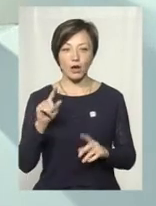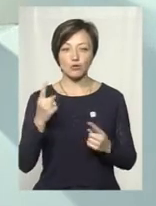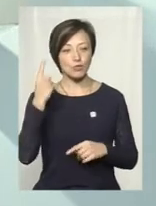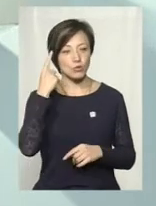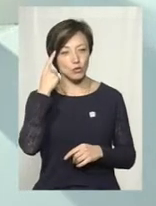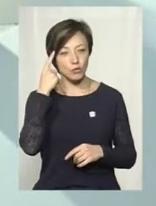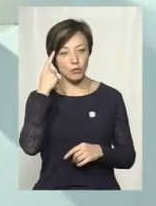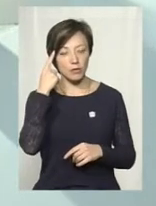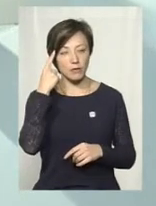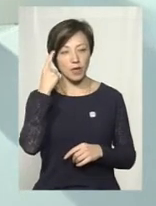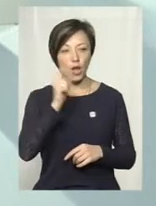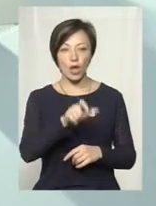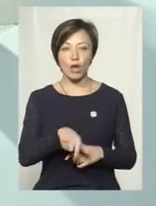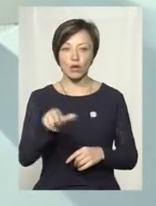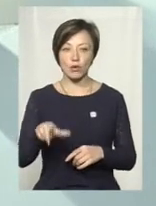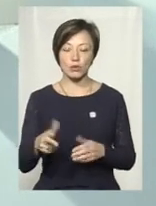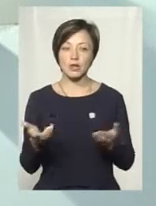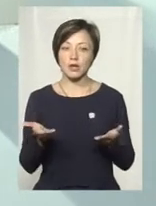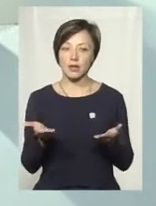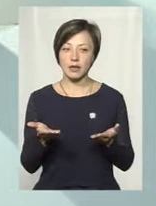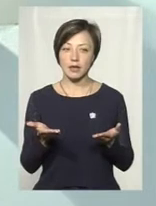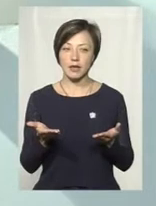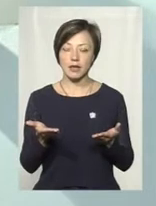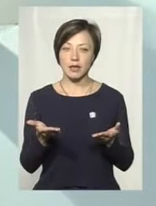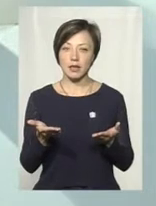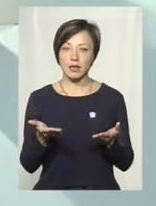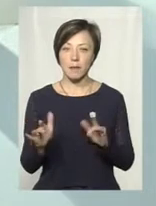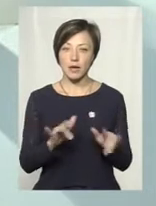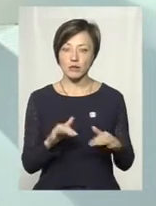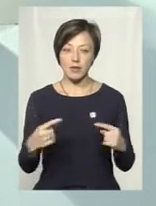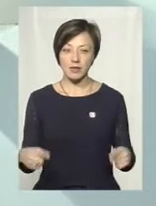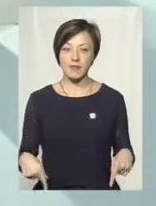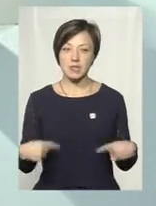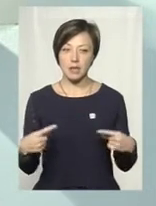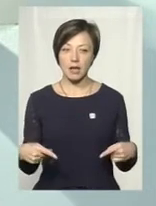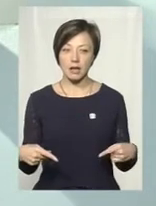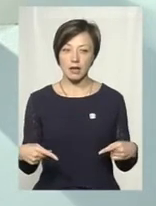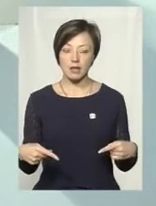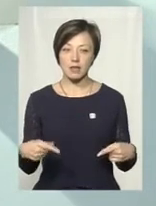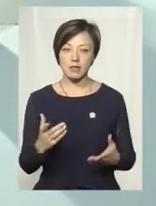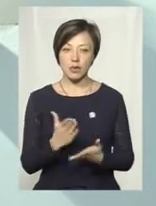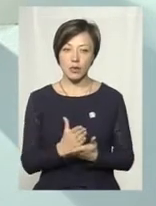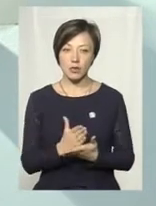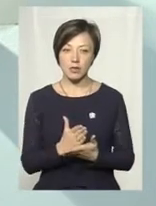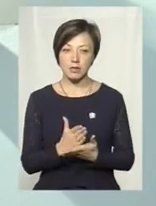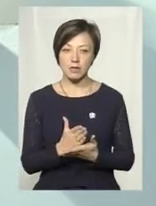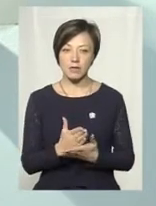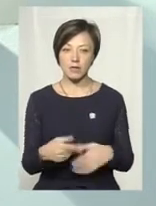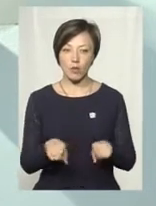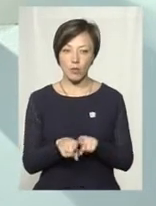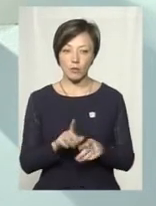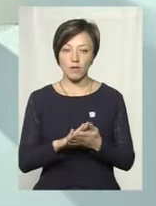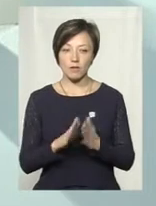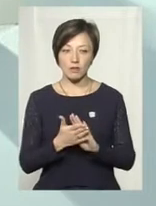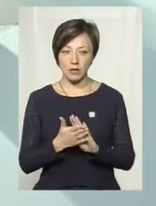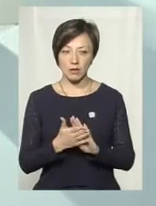що люди, які їздять на колясках, які знаходяться в такому критичному